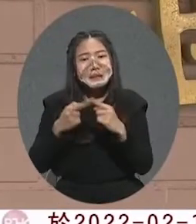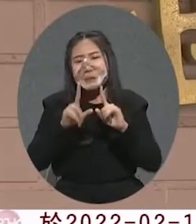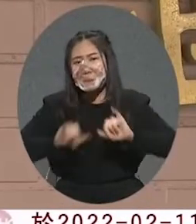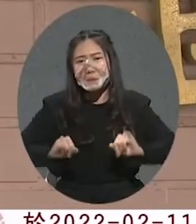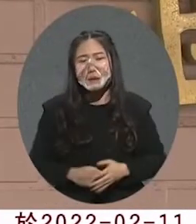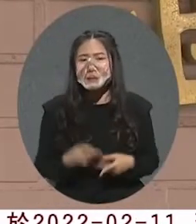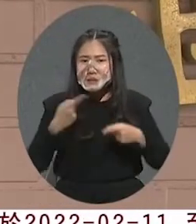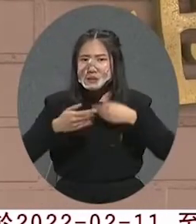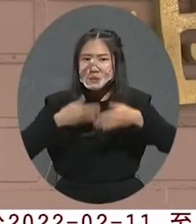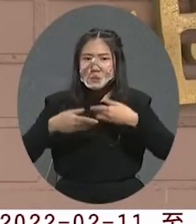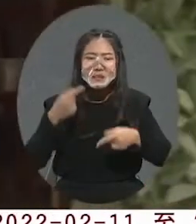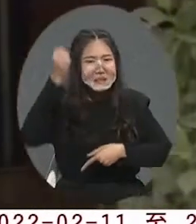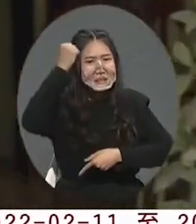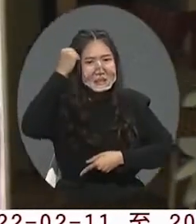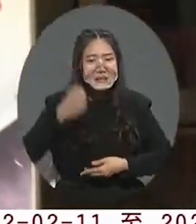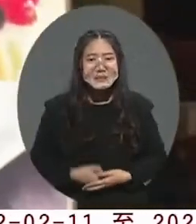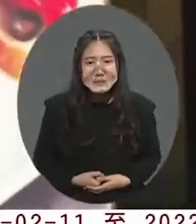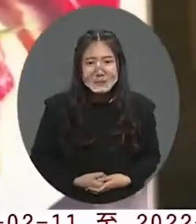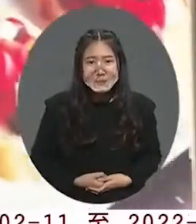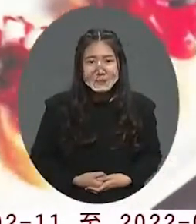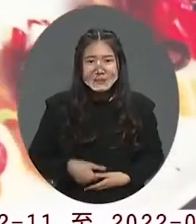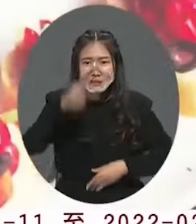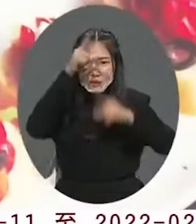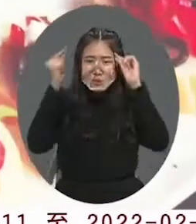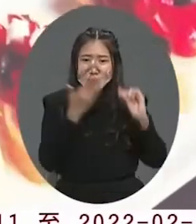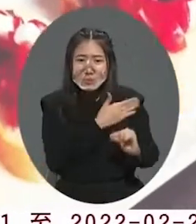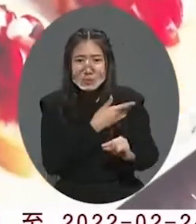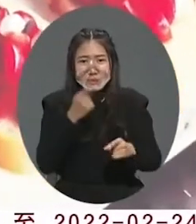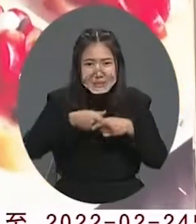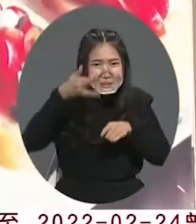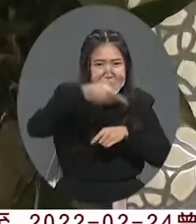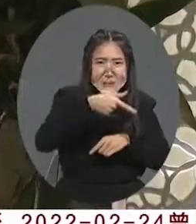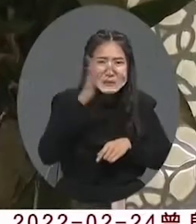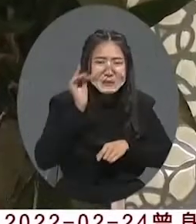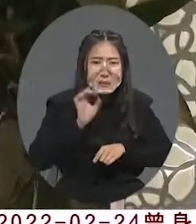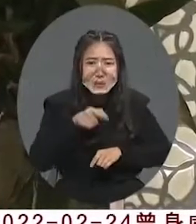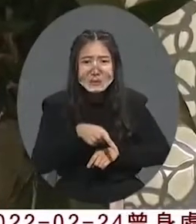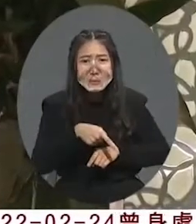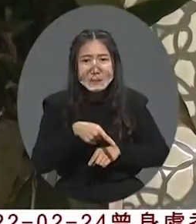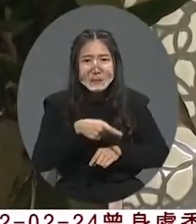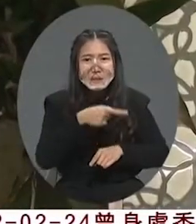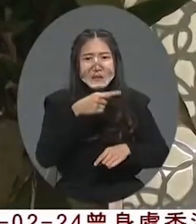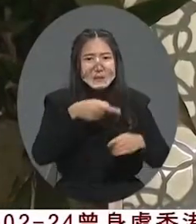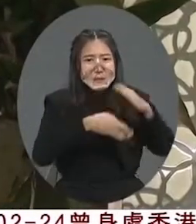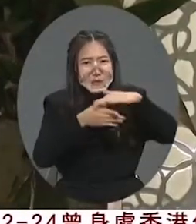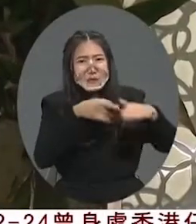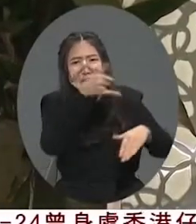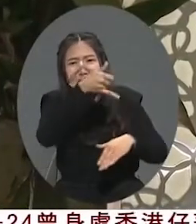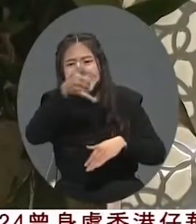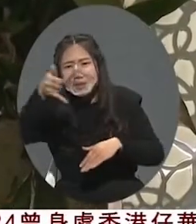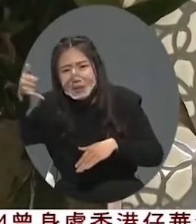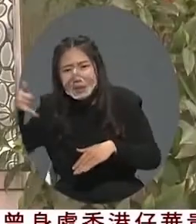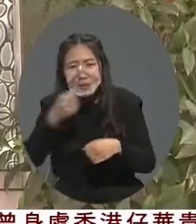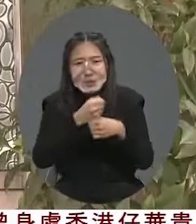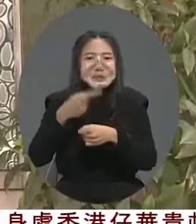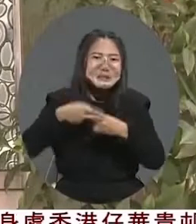運作上係真係比較難嘅。同埋你醫護人員咧，就算進駐咗間酒店裏面，佢每間房咁樣去做咧，其實都係